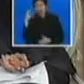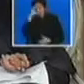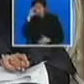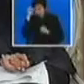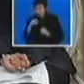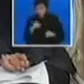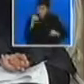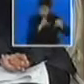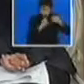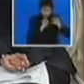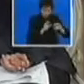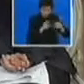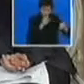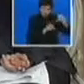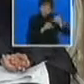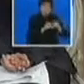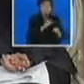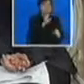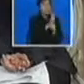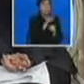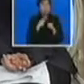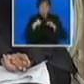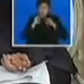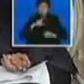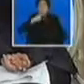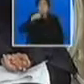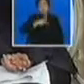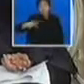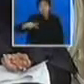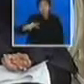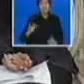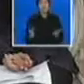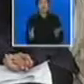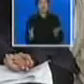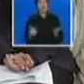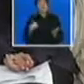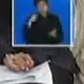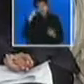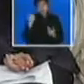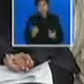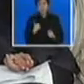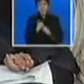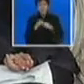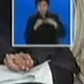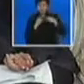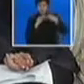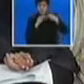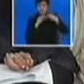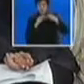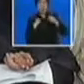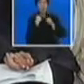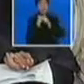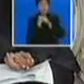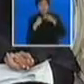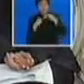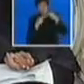ยาศาสตร์ไม่ได ้ ภาษาต่างประเทศไม่ได้นะครับเพราะฉะนั้นก็จะทำสองอย่างนะครับในส่วนหลังเนี่ยก็จะมีโครงการเข้ม